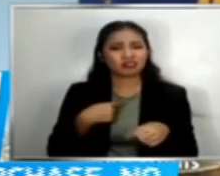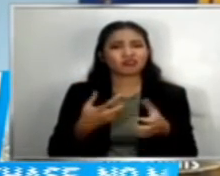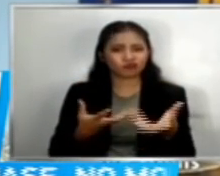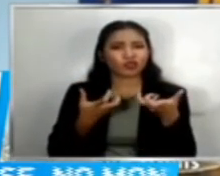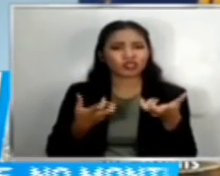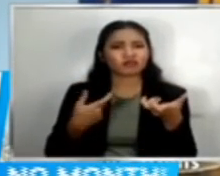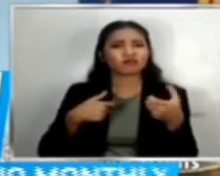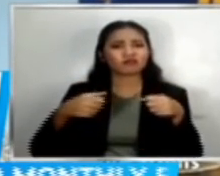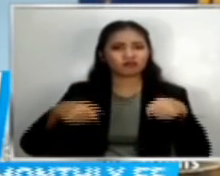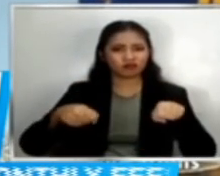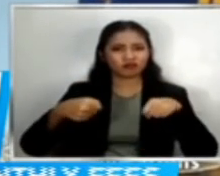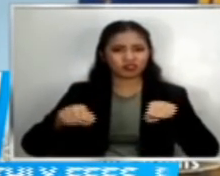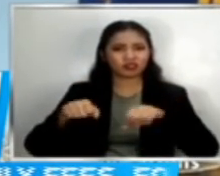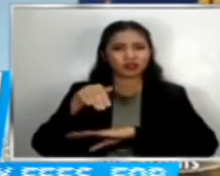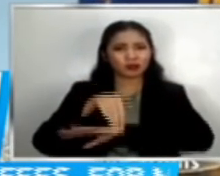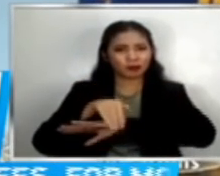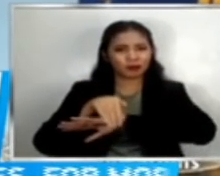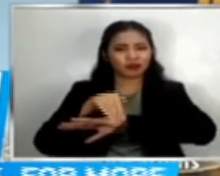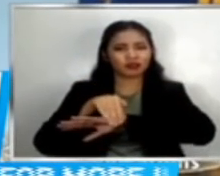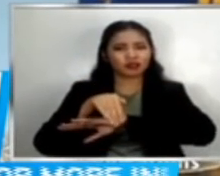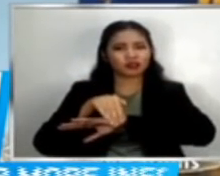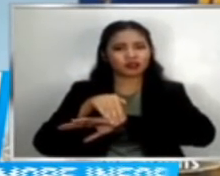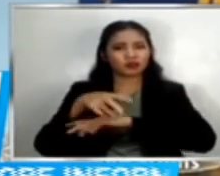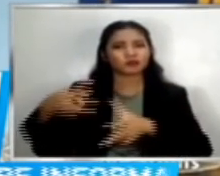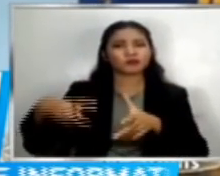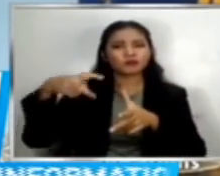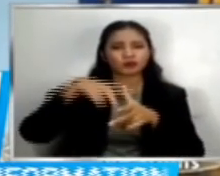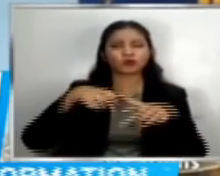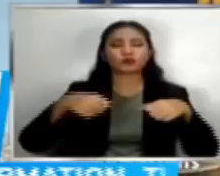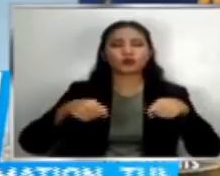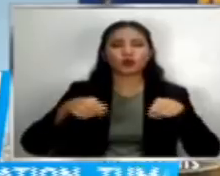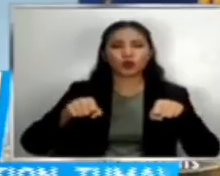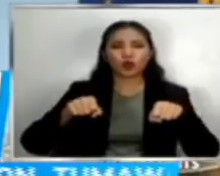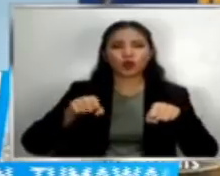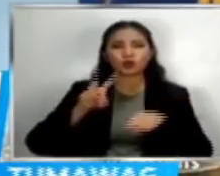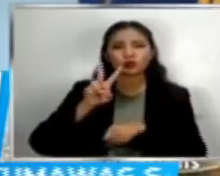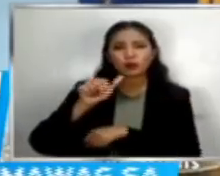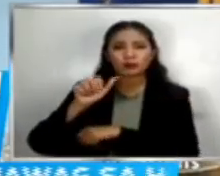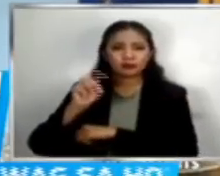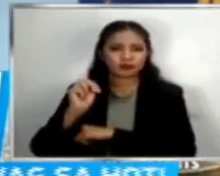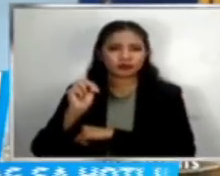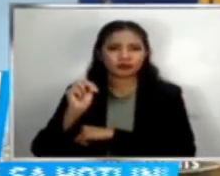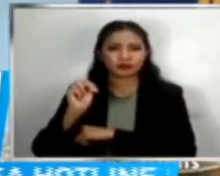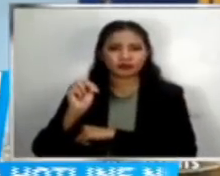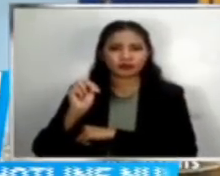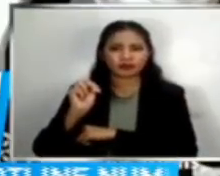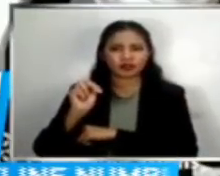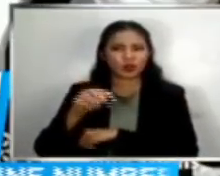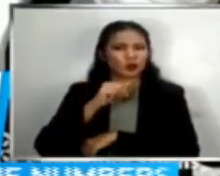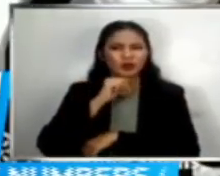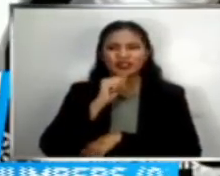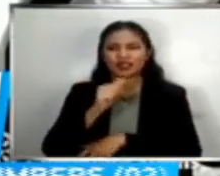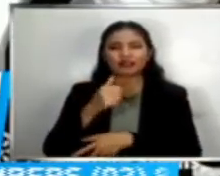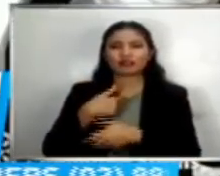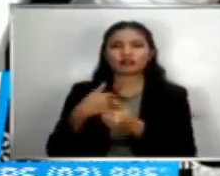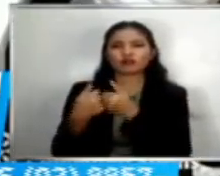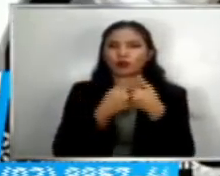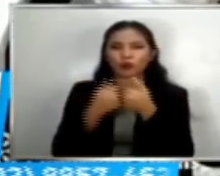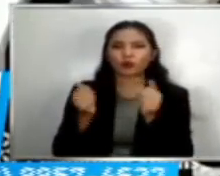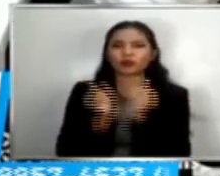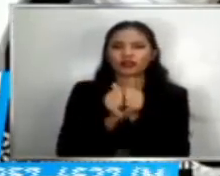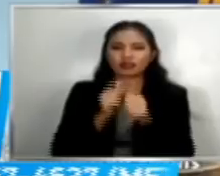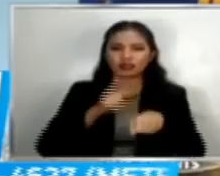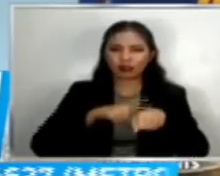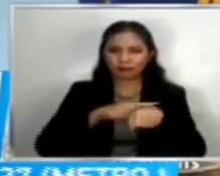sa gabi naman. To ride at 2 o'clock in the morning, that is not taking the people's time. Sabi pa ng